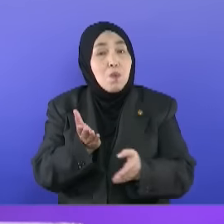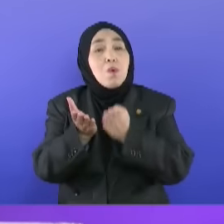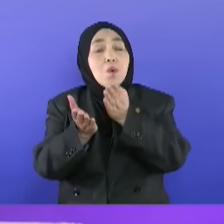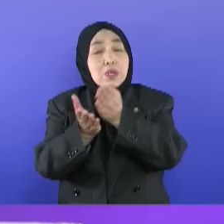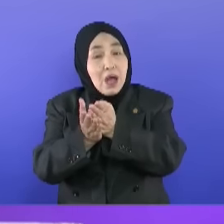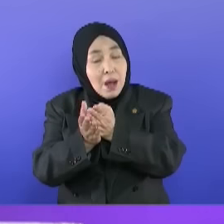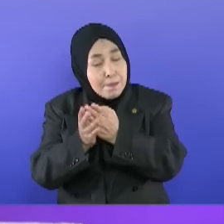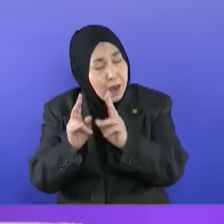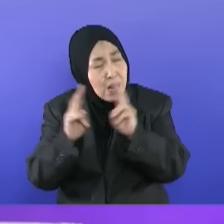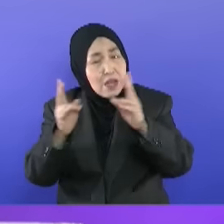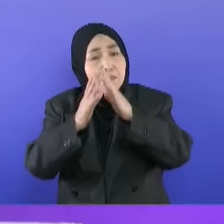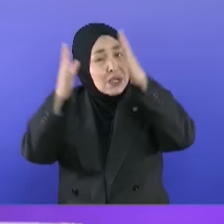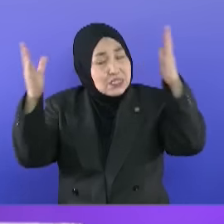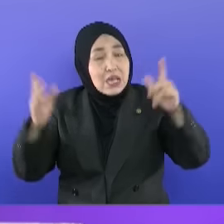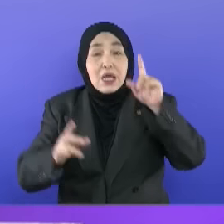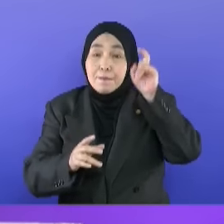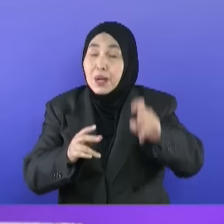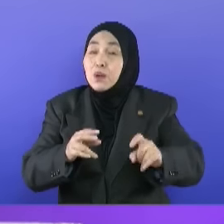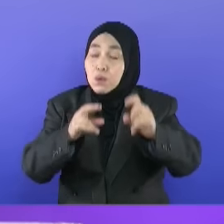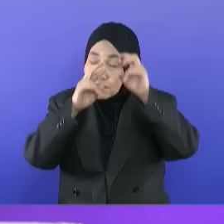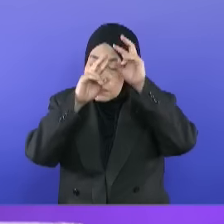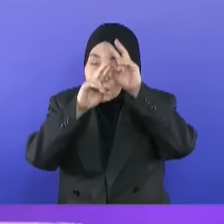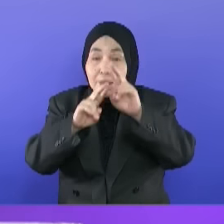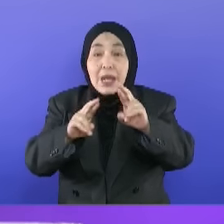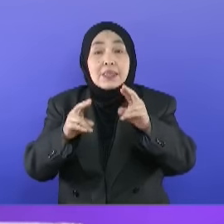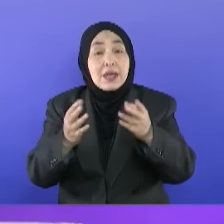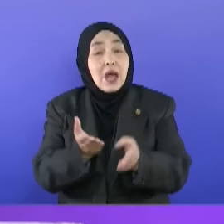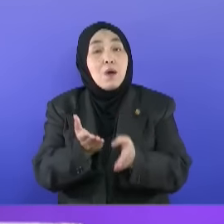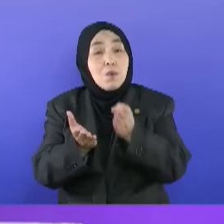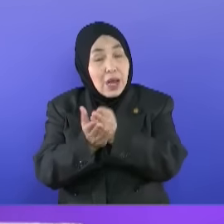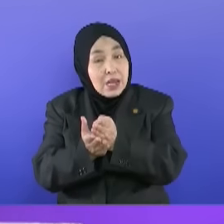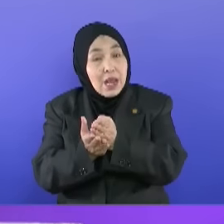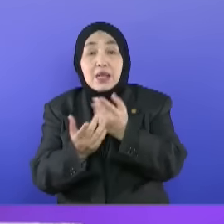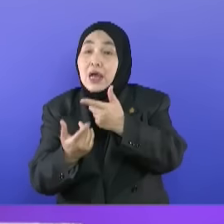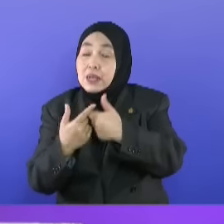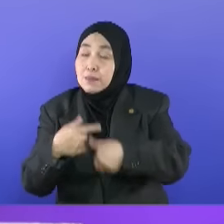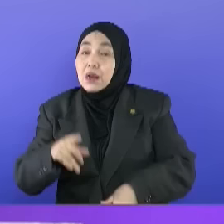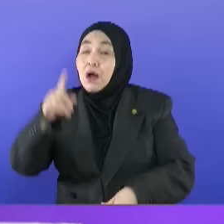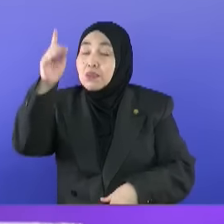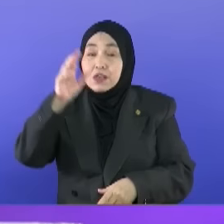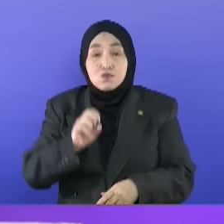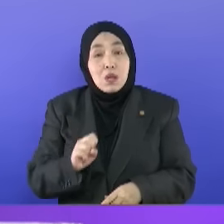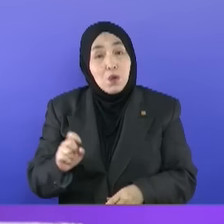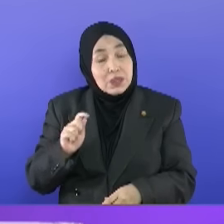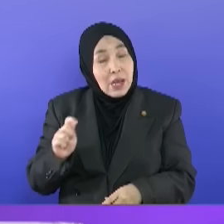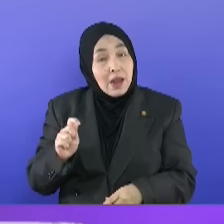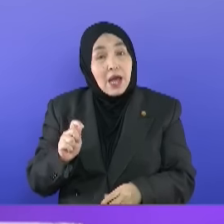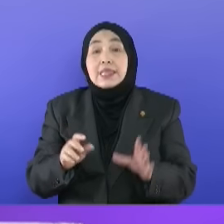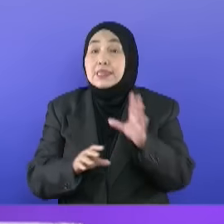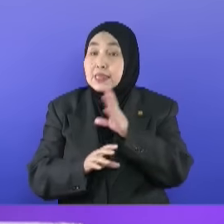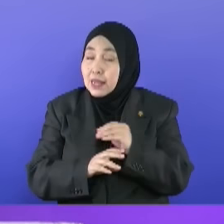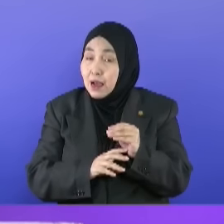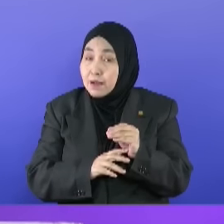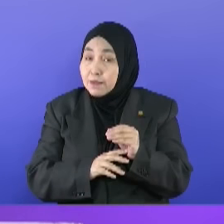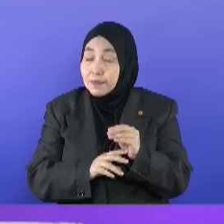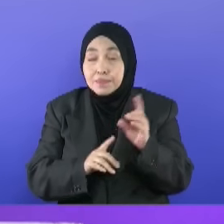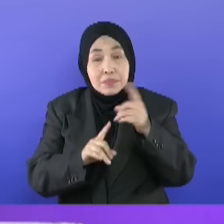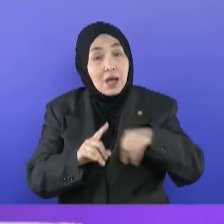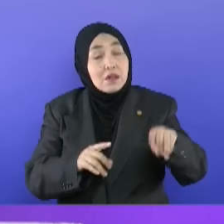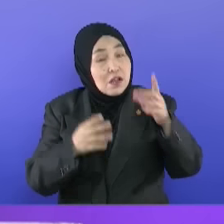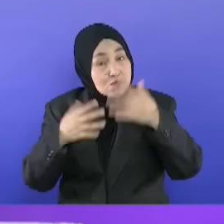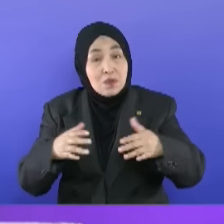ya. Nikmat paling besar yang perlu dihargai al-huda itu adalah hidayah daripada Allah Subhanahuwataala. Dan bila